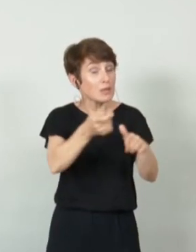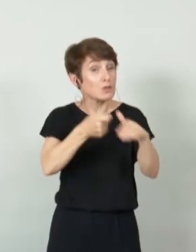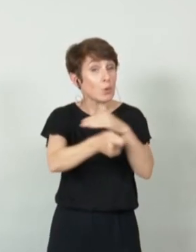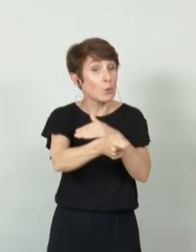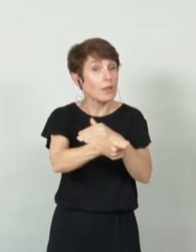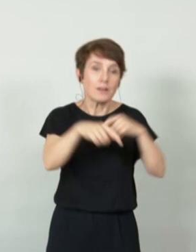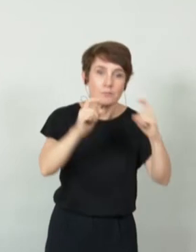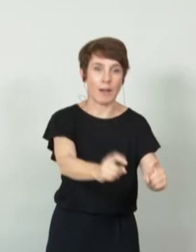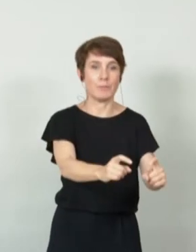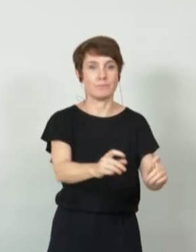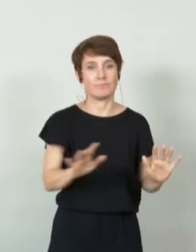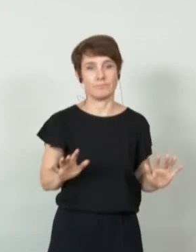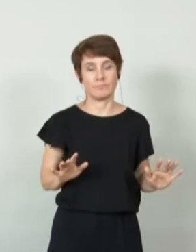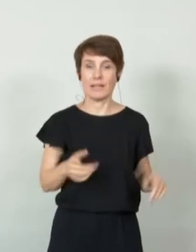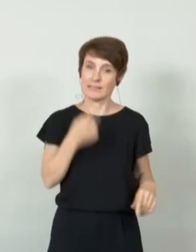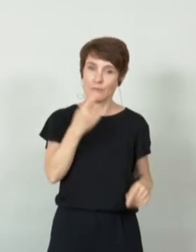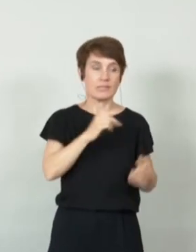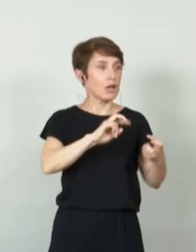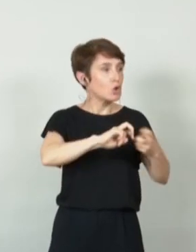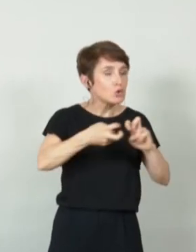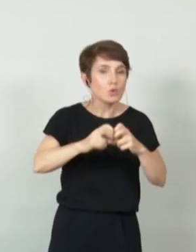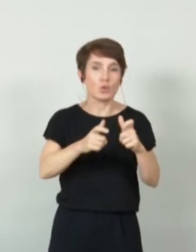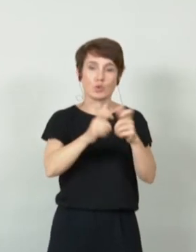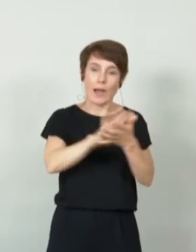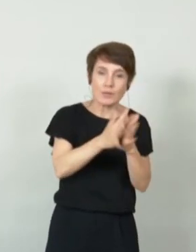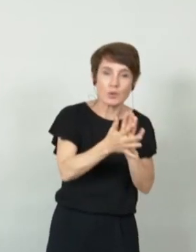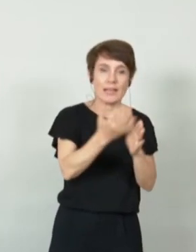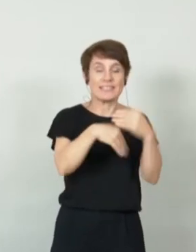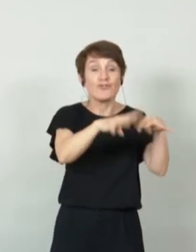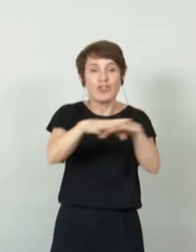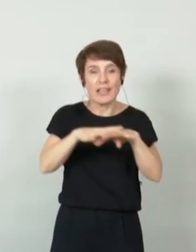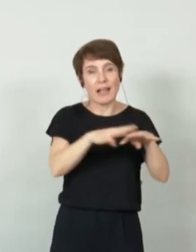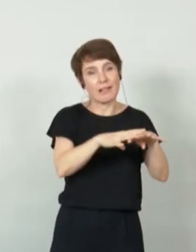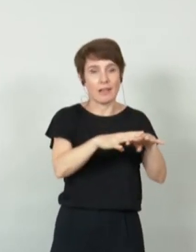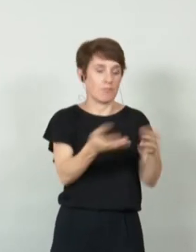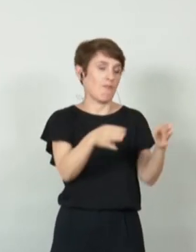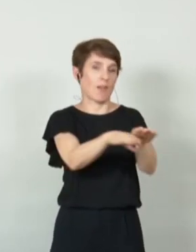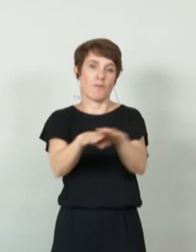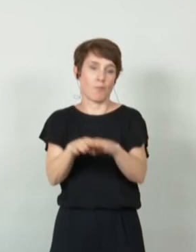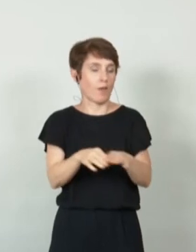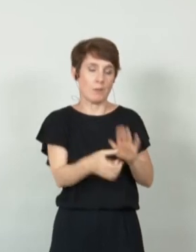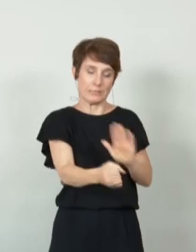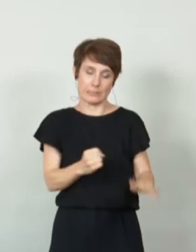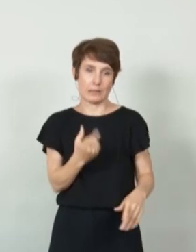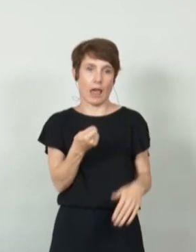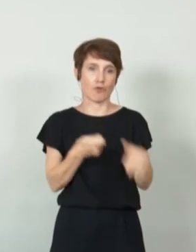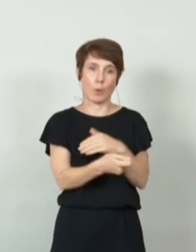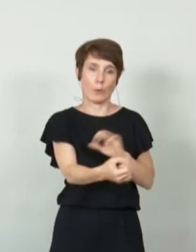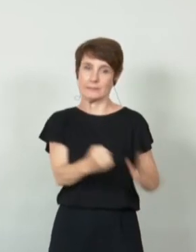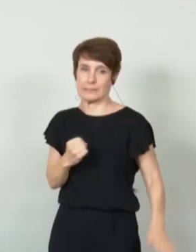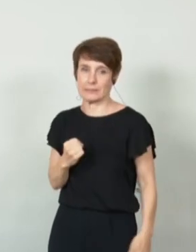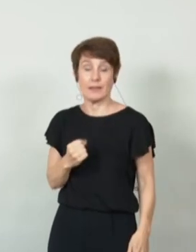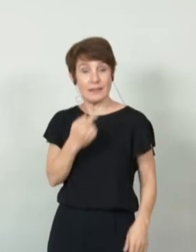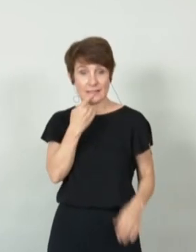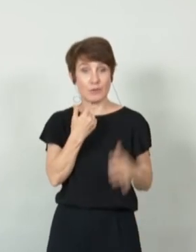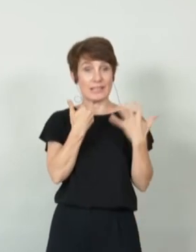en fermant des structures socioculturelles dans les quartiers politiques de la ville on doit pouvoir s'économiser quelques dépenses puisque ce sont en effet 670 000